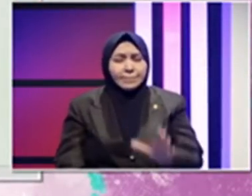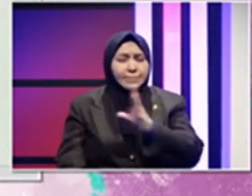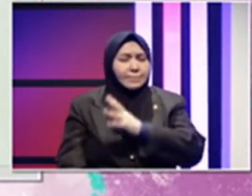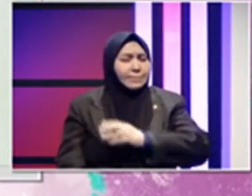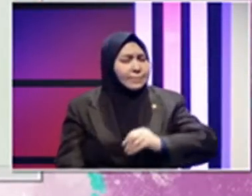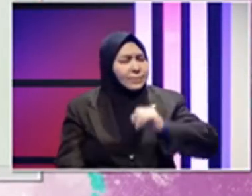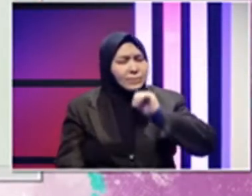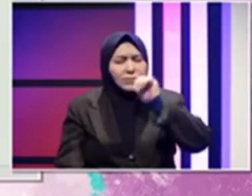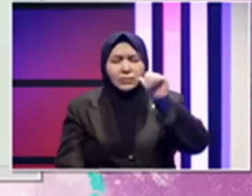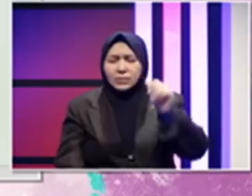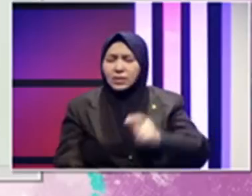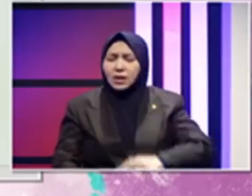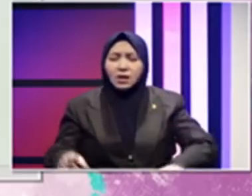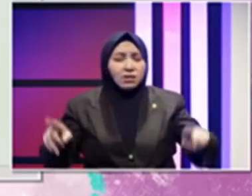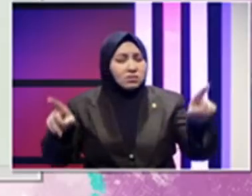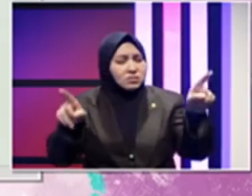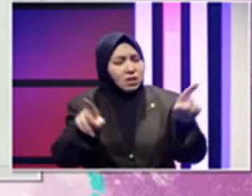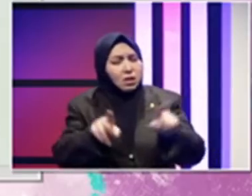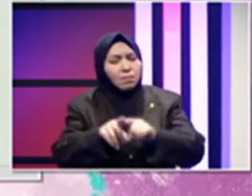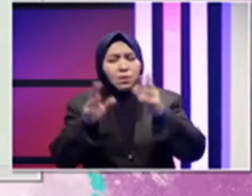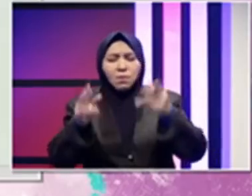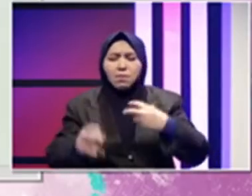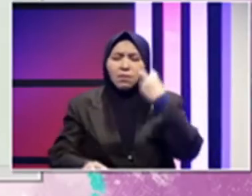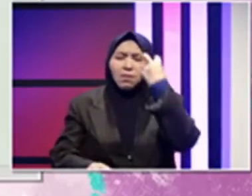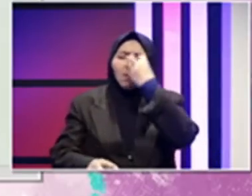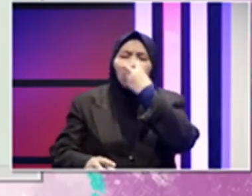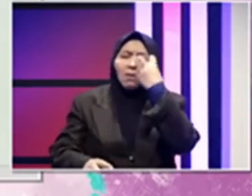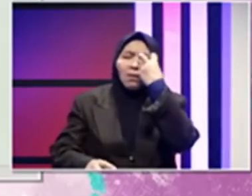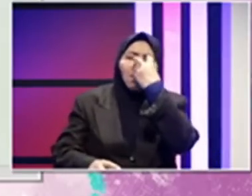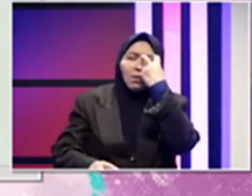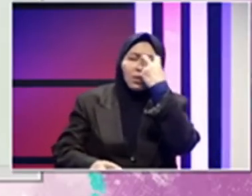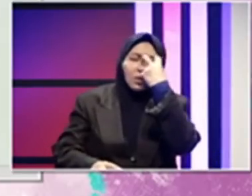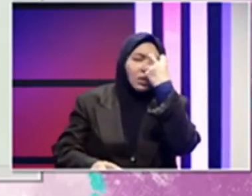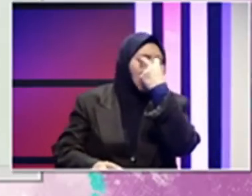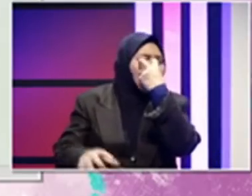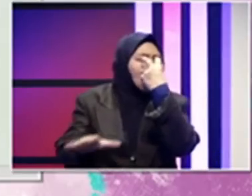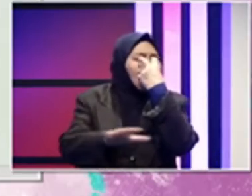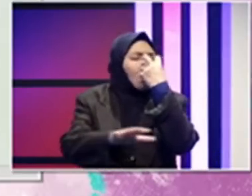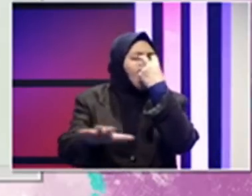وَمَا يَسْتَوِي الْأَعْمَى